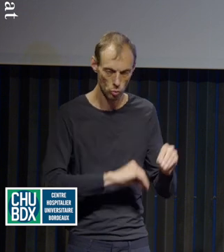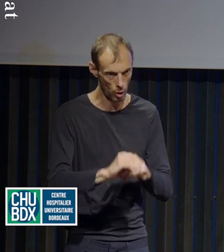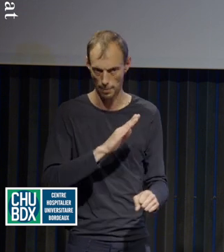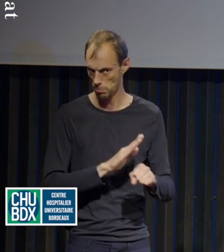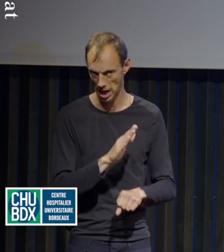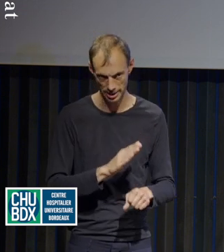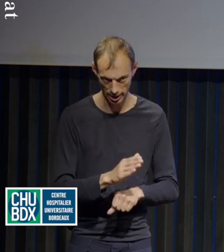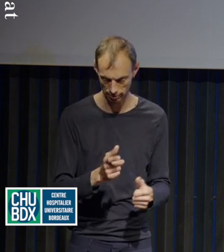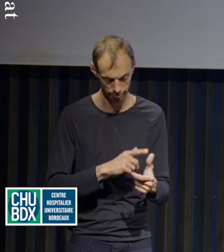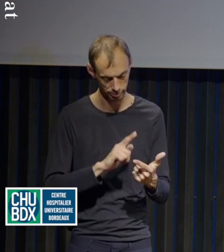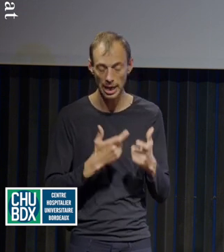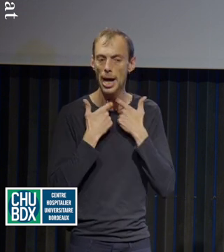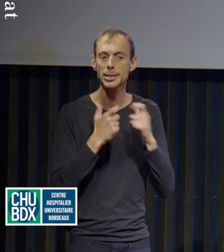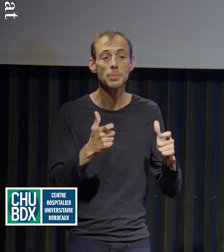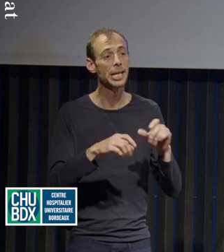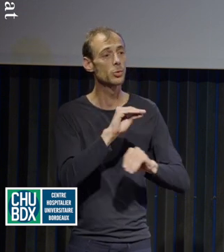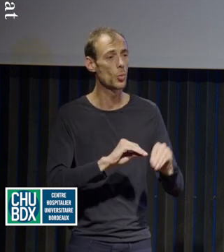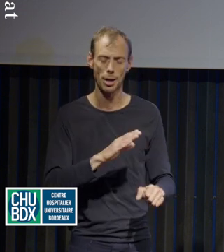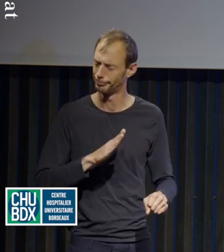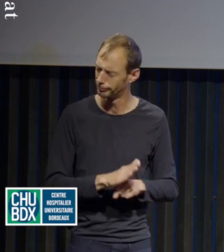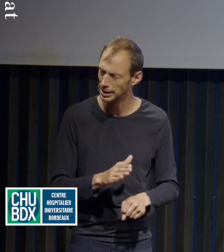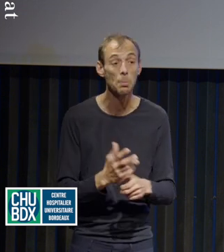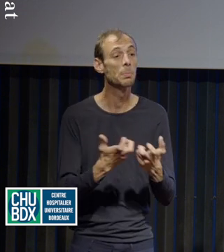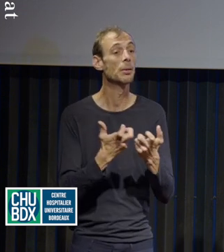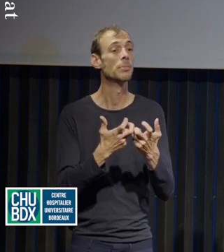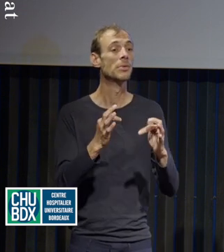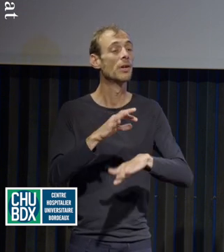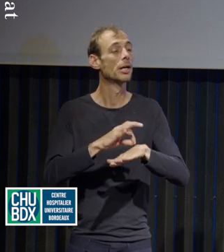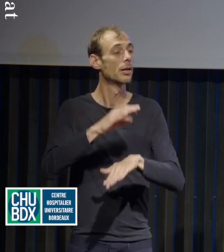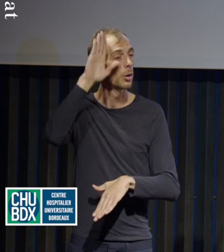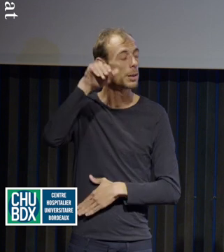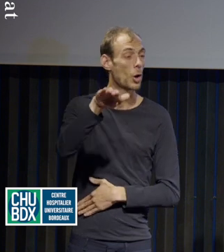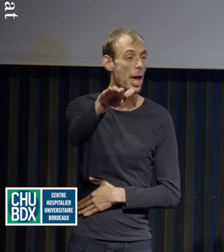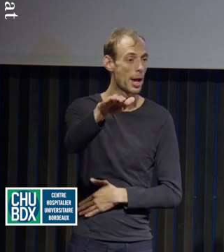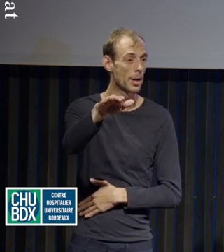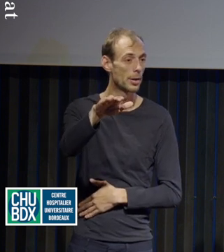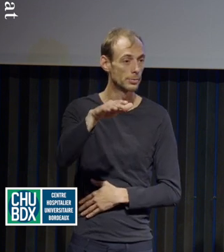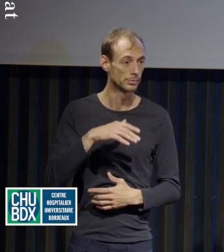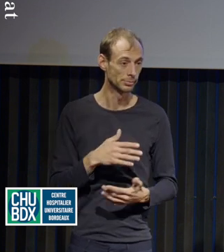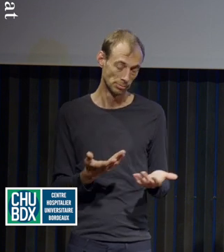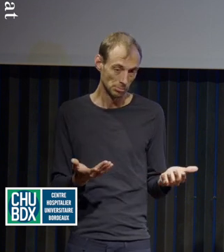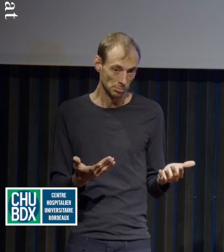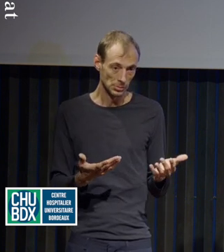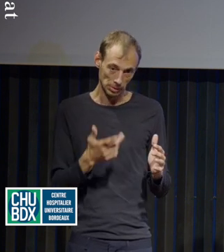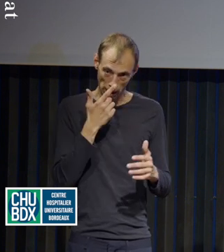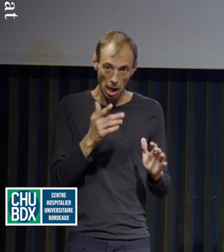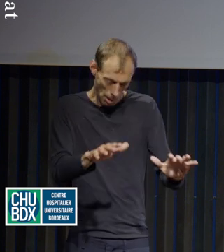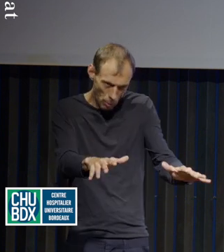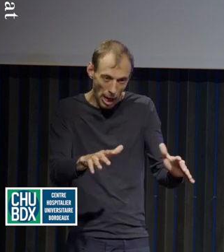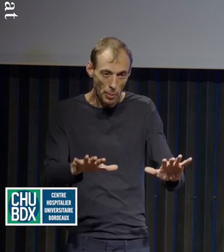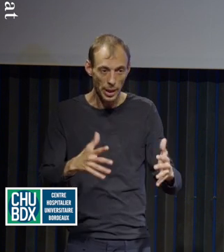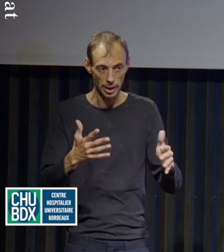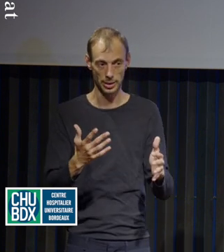soins, avec, par exemple, pour le trouble bipolaire, on estime qu'il existe environ 10 ans de retard entre le